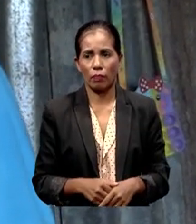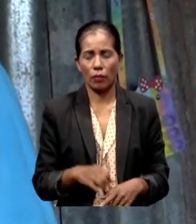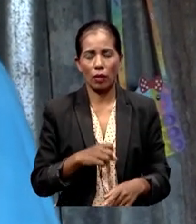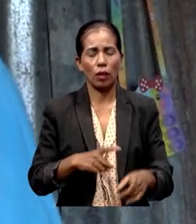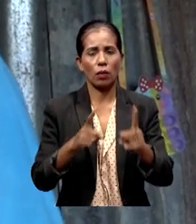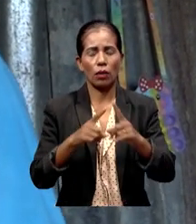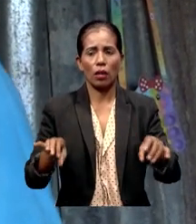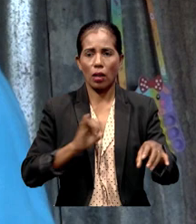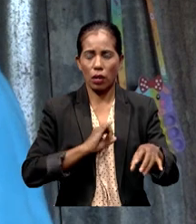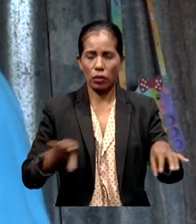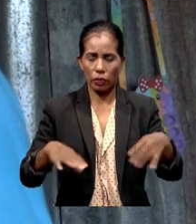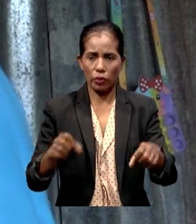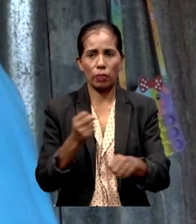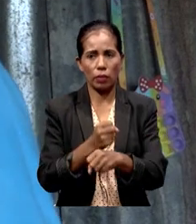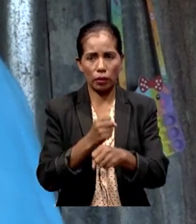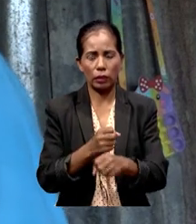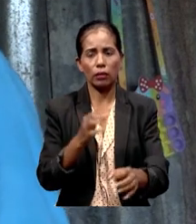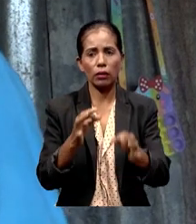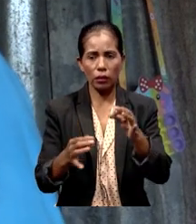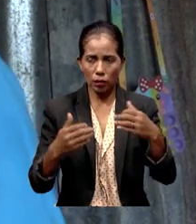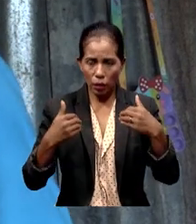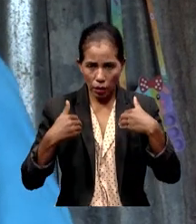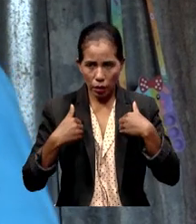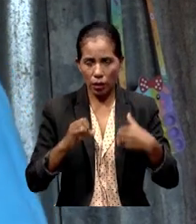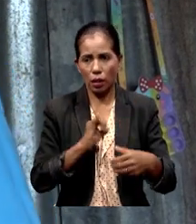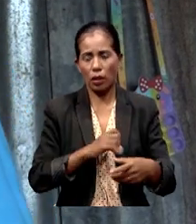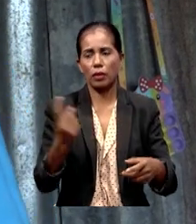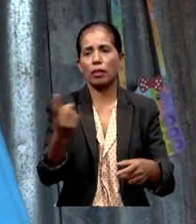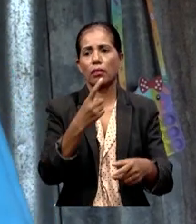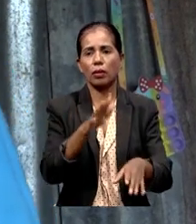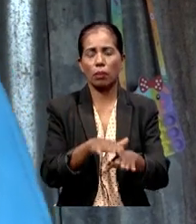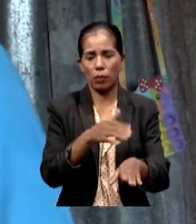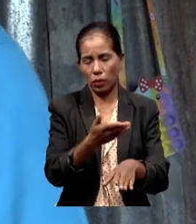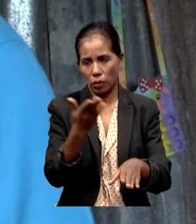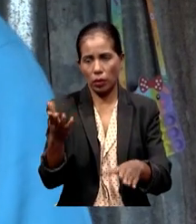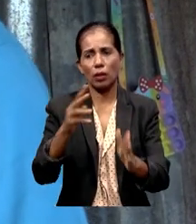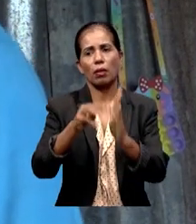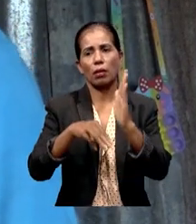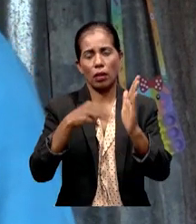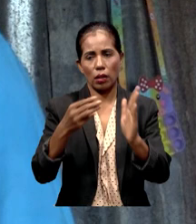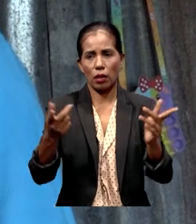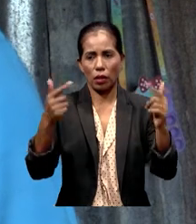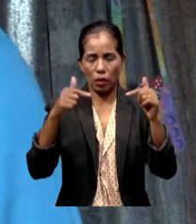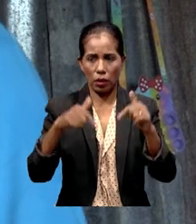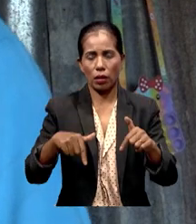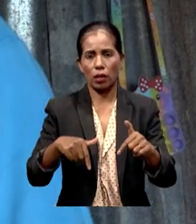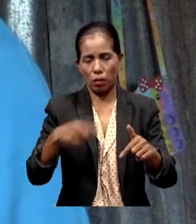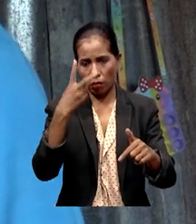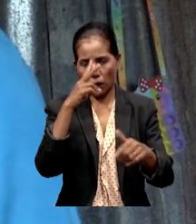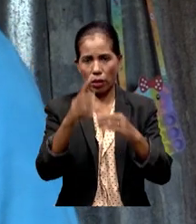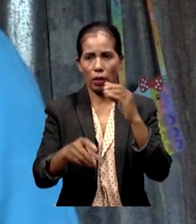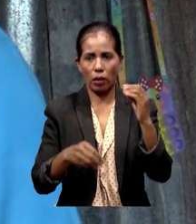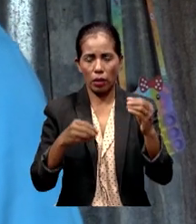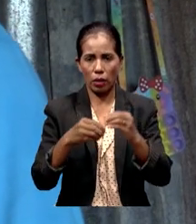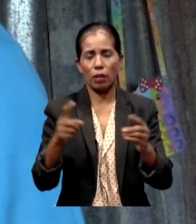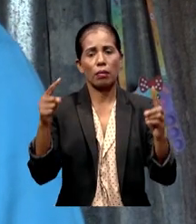hau esforsu kari betruma kontesemos hau sena fatin kumida ita bot sir media atau mai ses sai testimonia ba